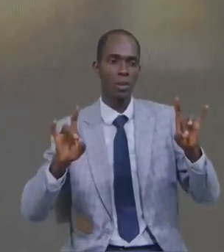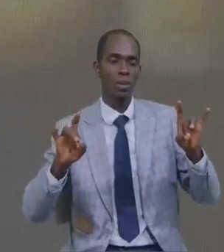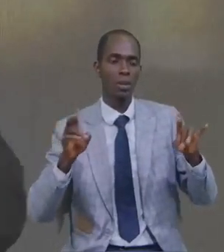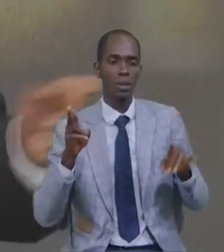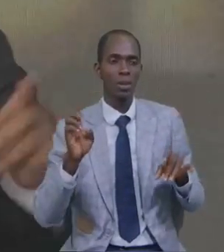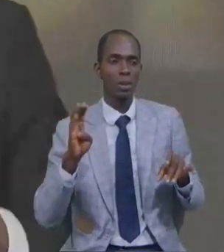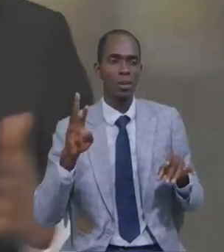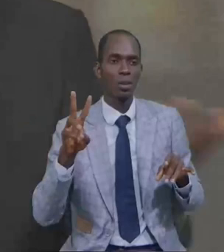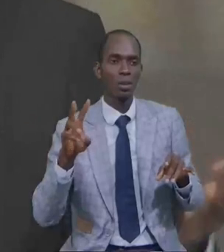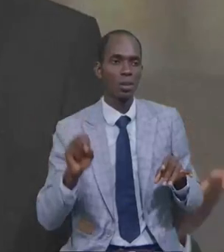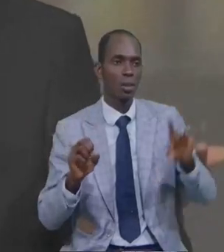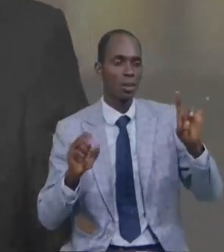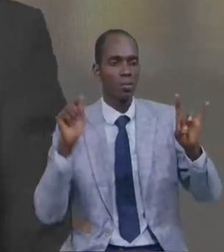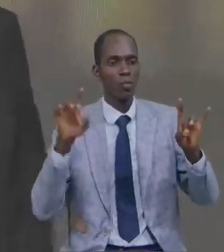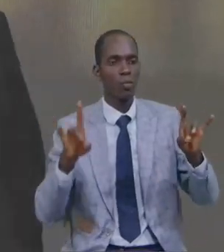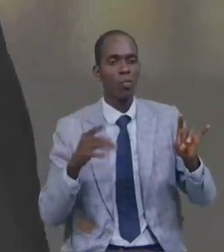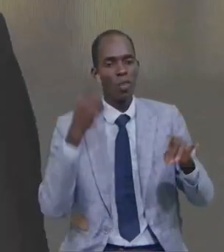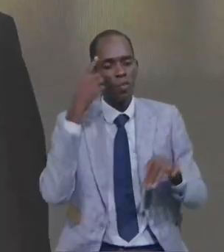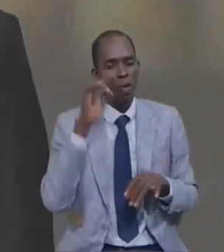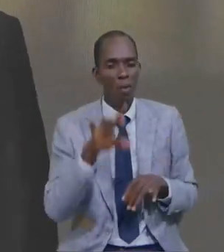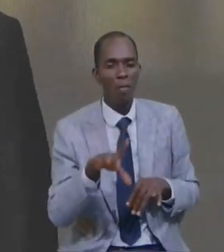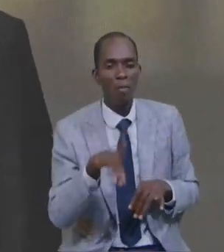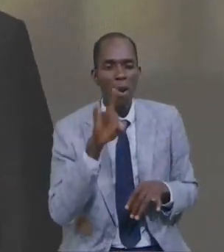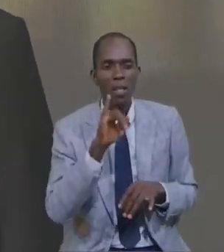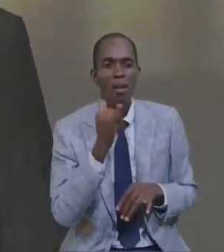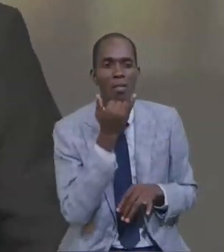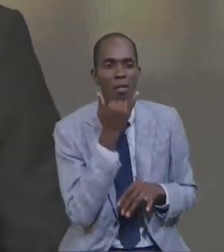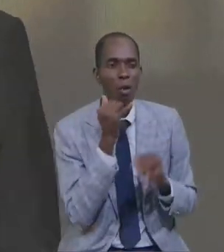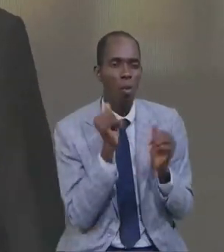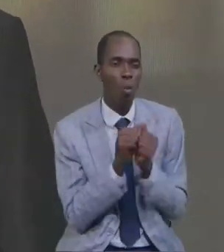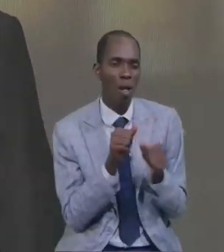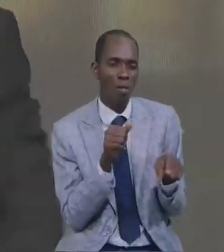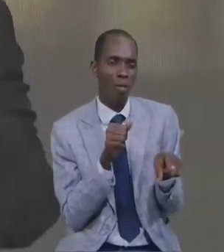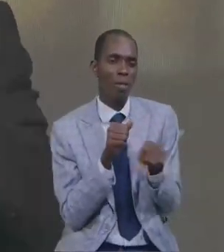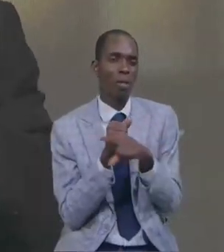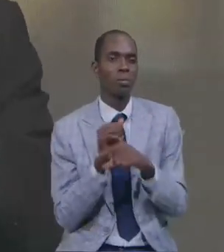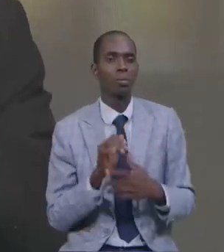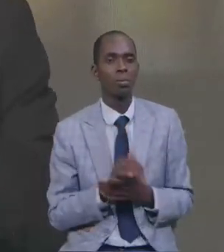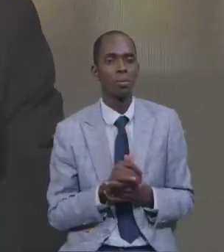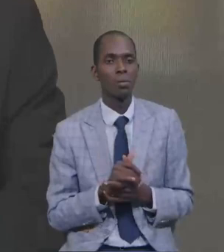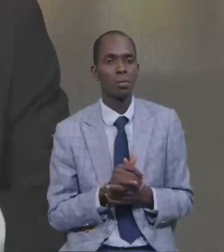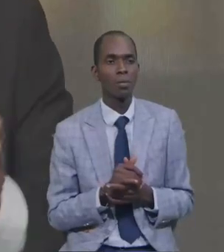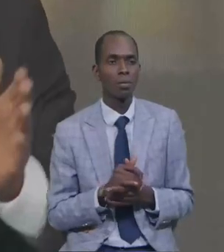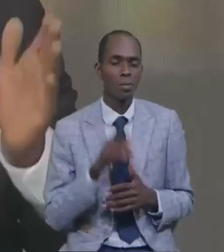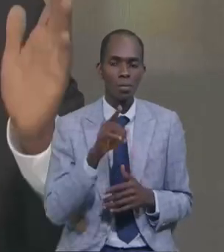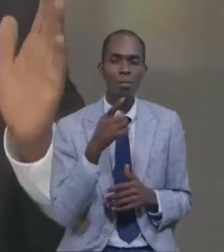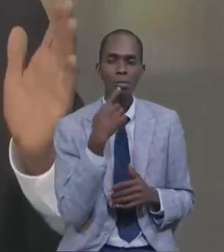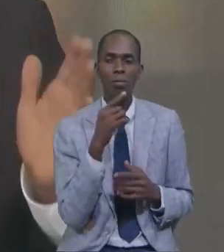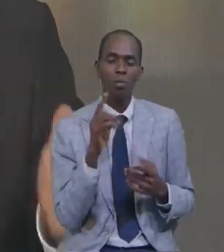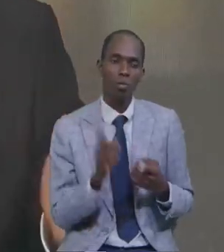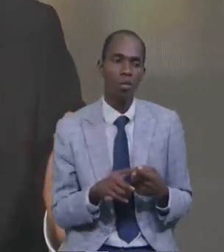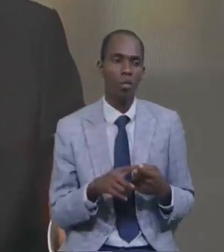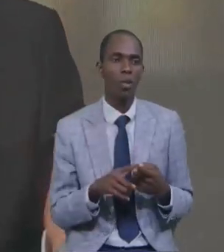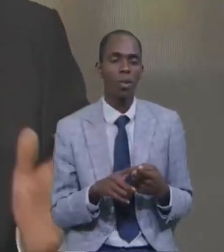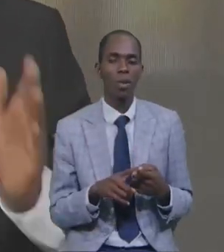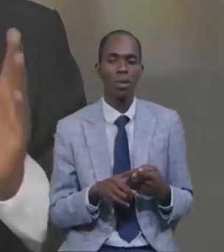Verset 8. Car c'est avec l'expression d'un blâme que le Seigneur dit à Israël, voici les jours viennent, dit le Seigneur,